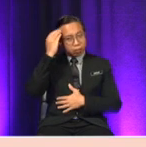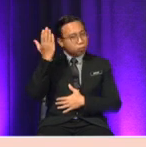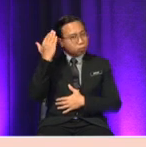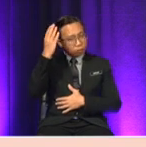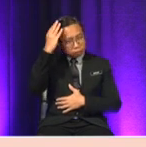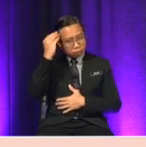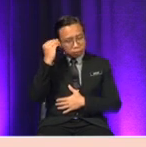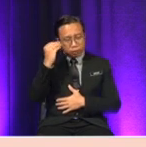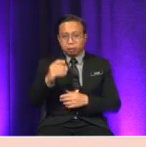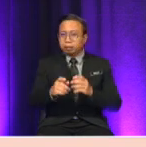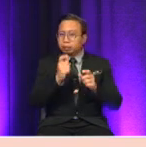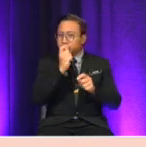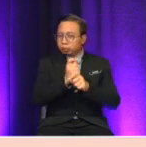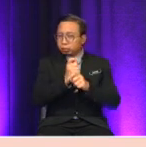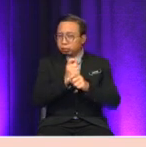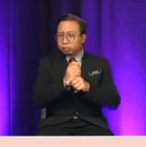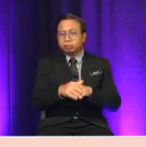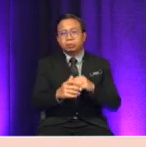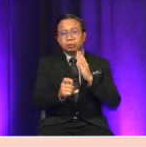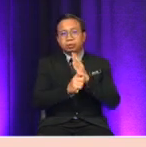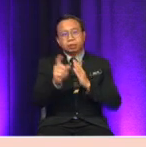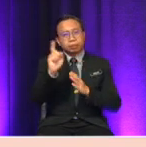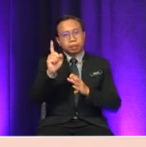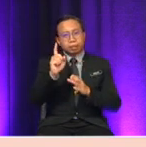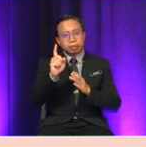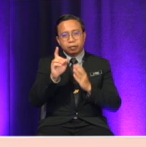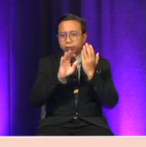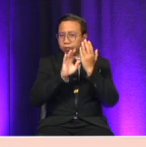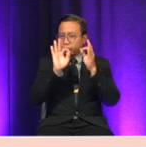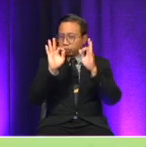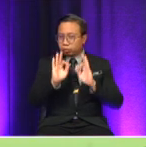yang positif. Ifah, yang mana satu faktor yang betul, Ifah?